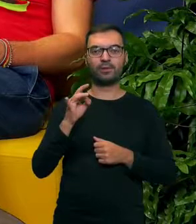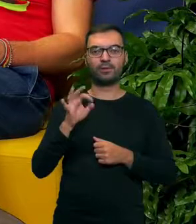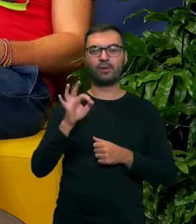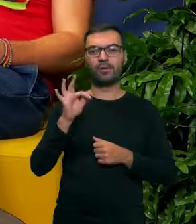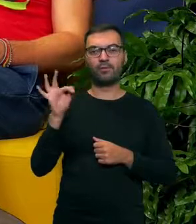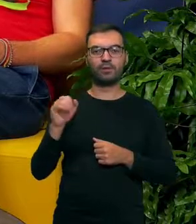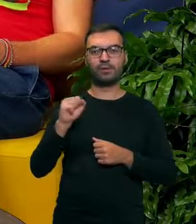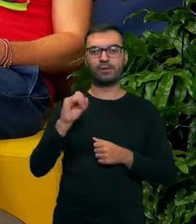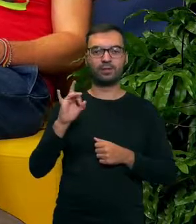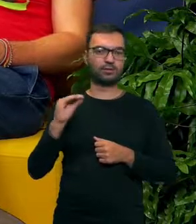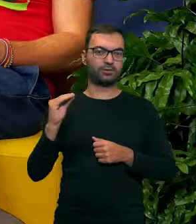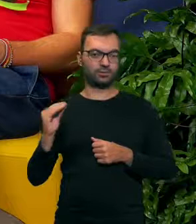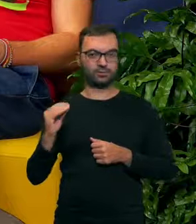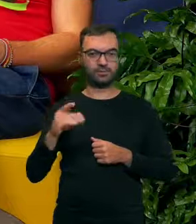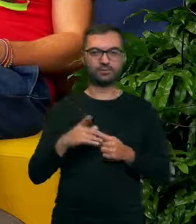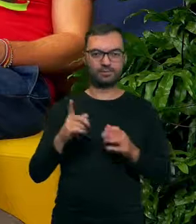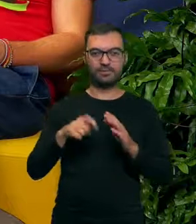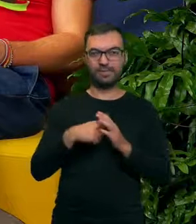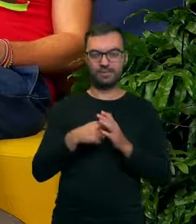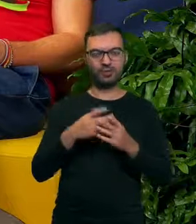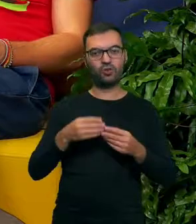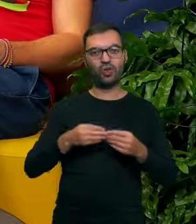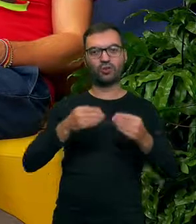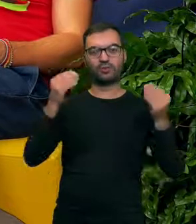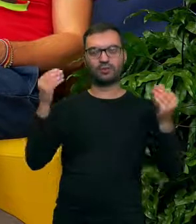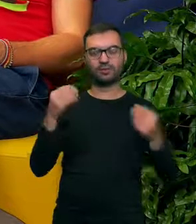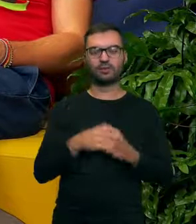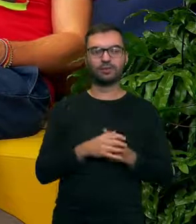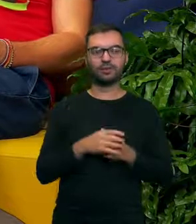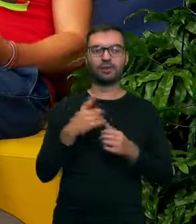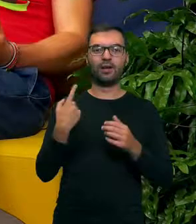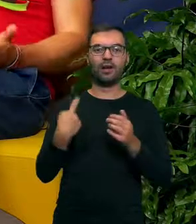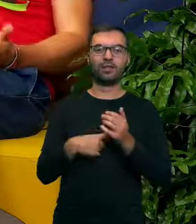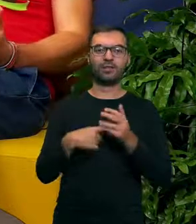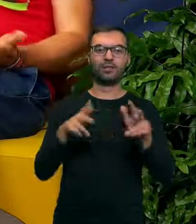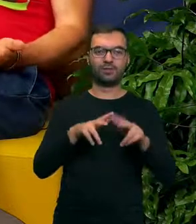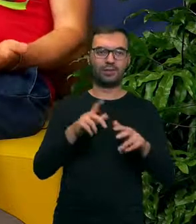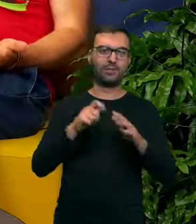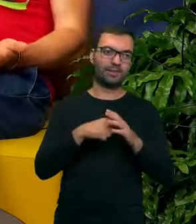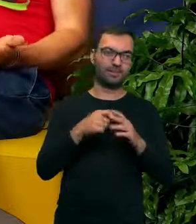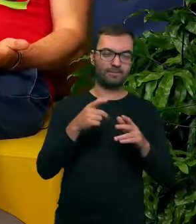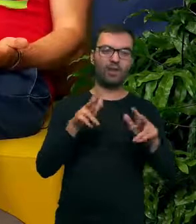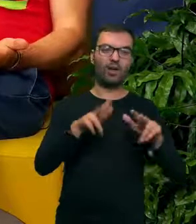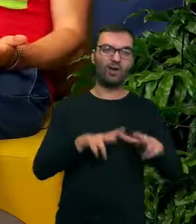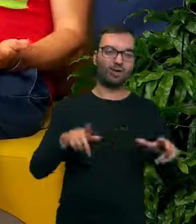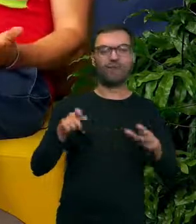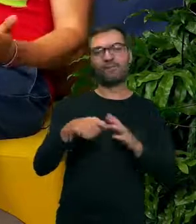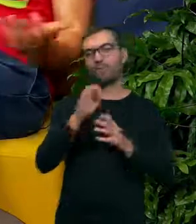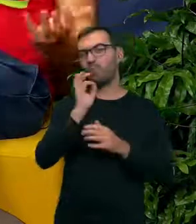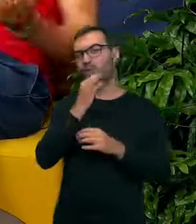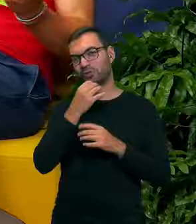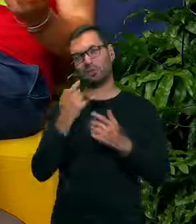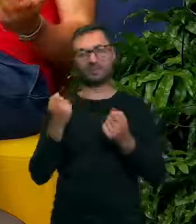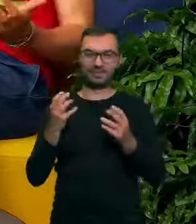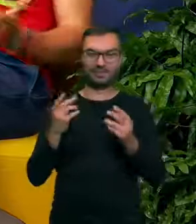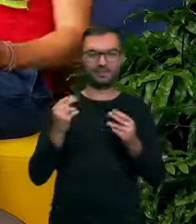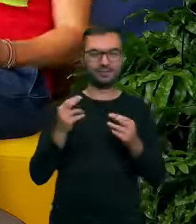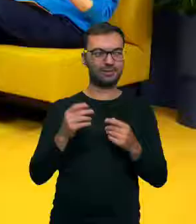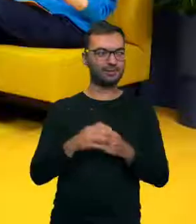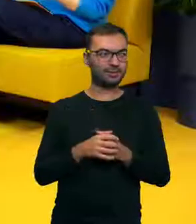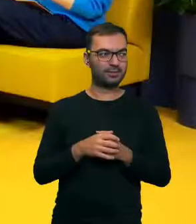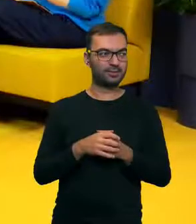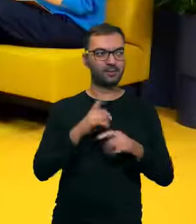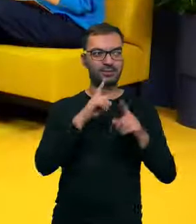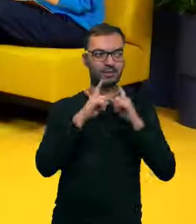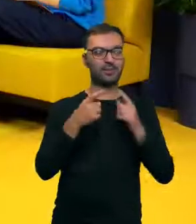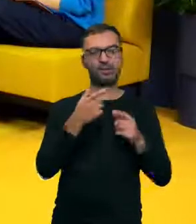jak już raz powiedziałem, że tak jak Ostatnia rodzina to było kino familijne, to jest film jakby młodzieżowy w pewnym sensie, no bo jakby to tam jest. No dlatego